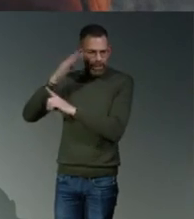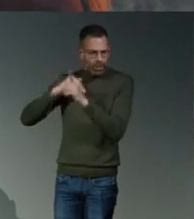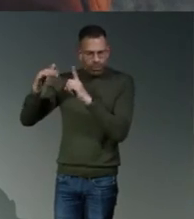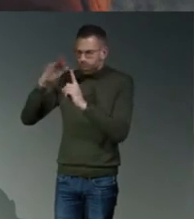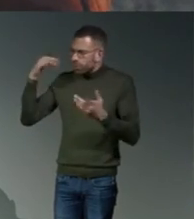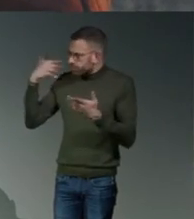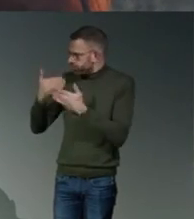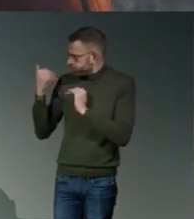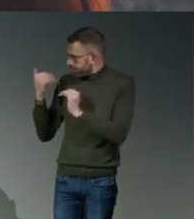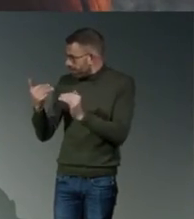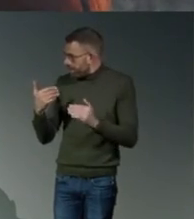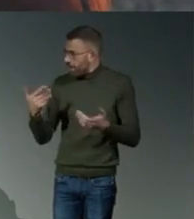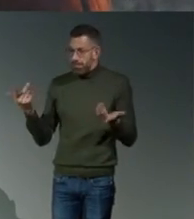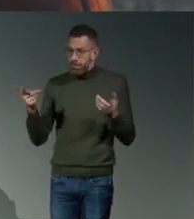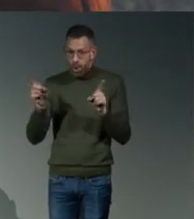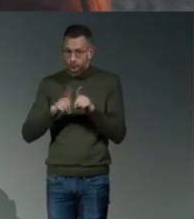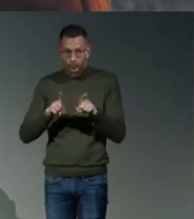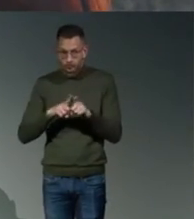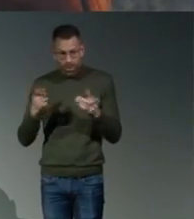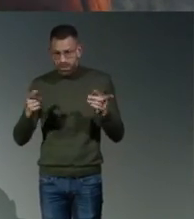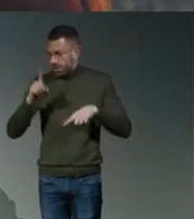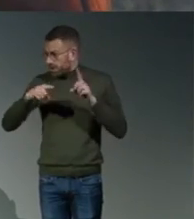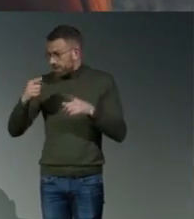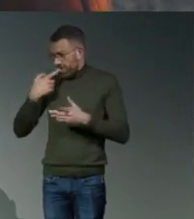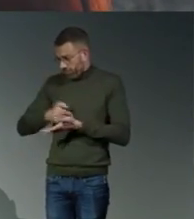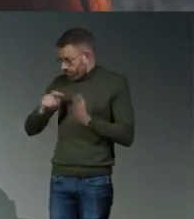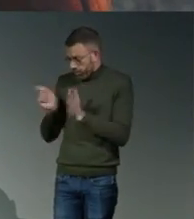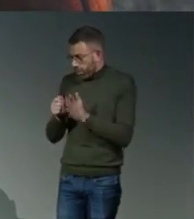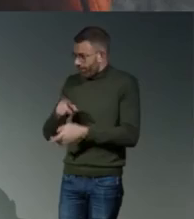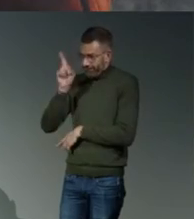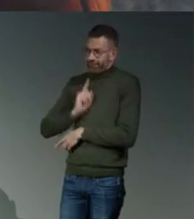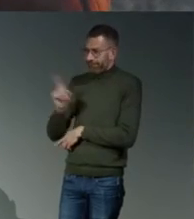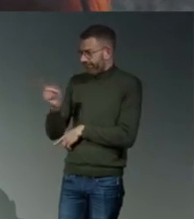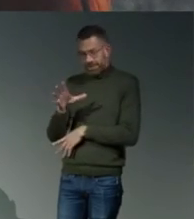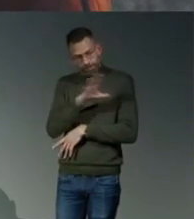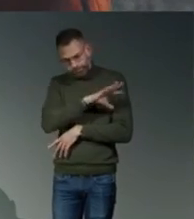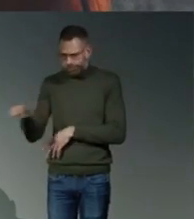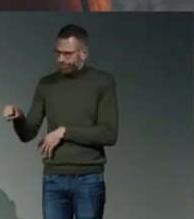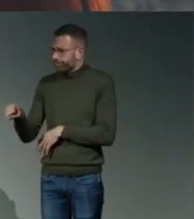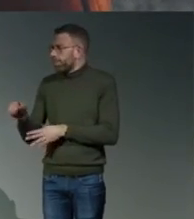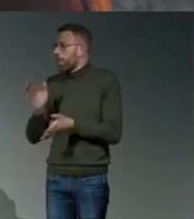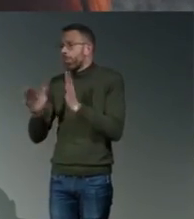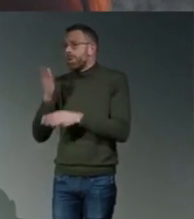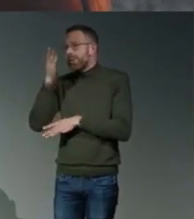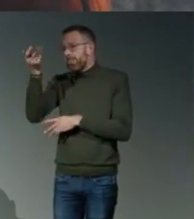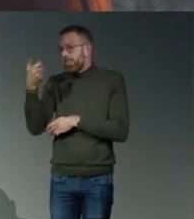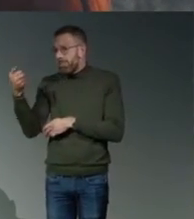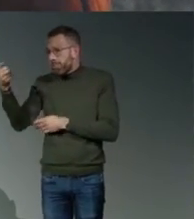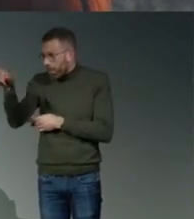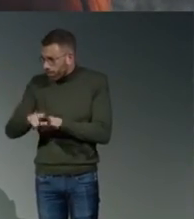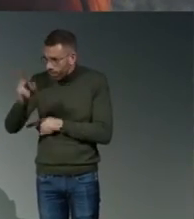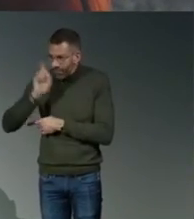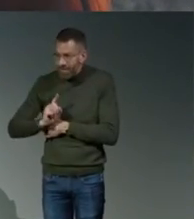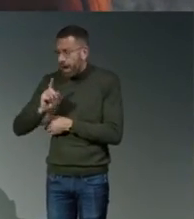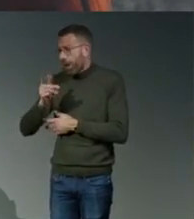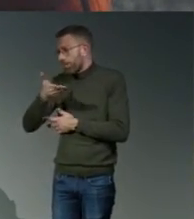a des constantes, mais il y a aussi des cycles, c'est-à-dire il y a des moments dans l'histoire où les filles se sont occupées de ces machines. Donc peut-être ça va revenir, peut-être pas, mais pour ça, il